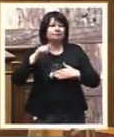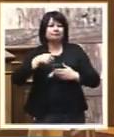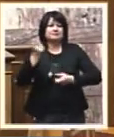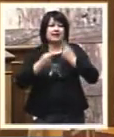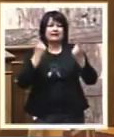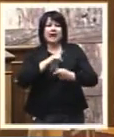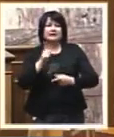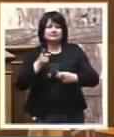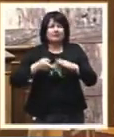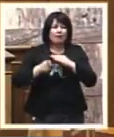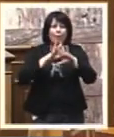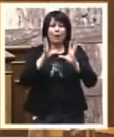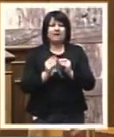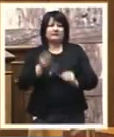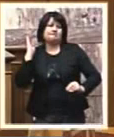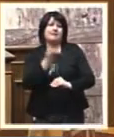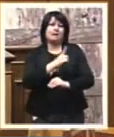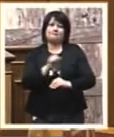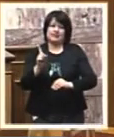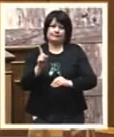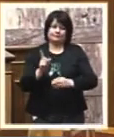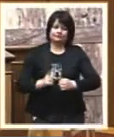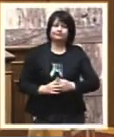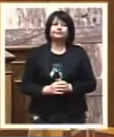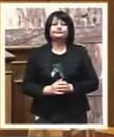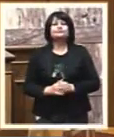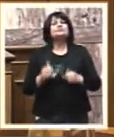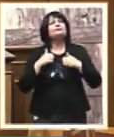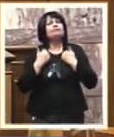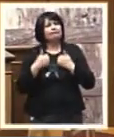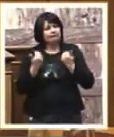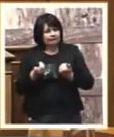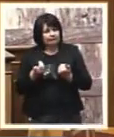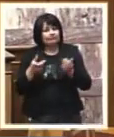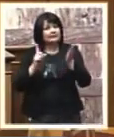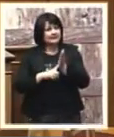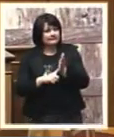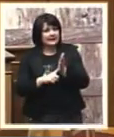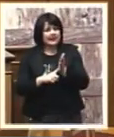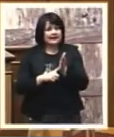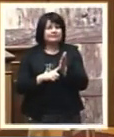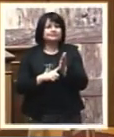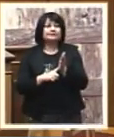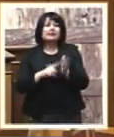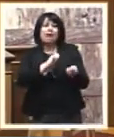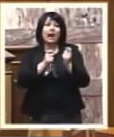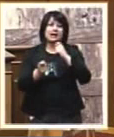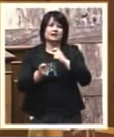σπατάλες, τις πελατειακές πρακτικές. Είναι αυτή που θα είναι και πρέπει να είναι φορέας